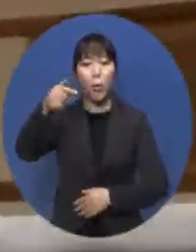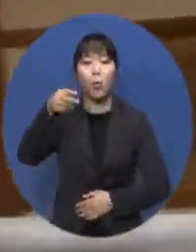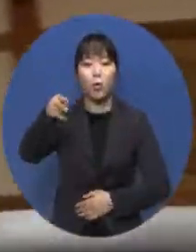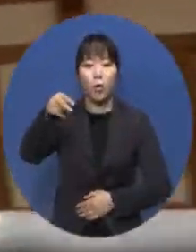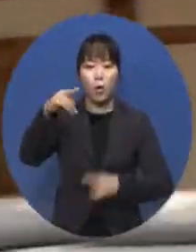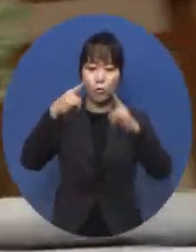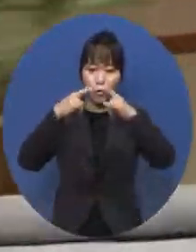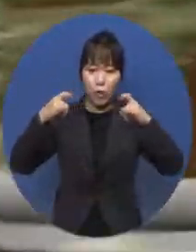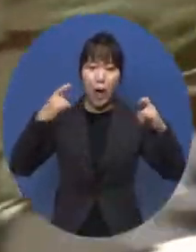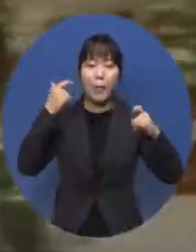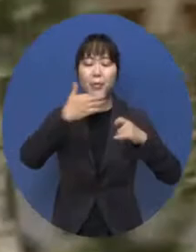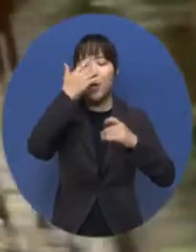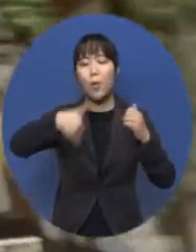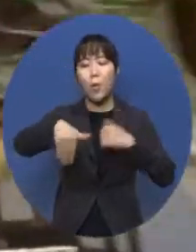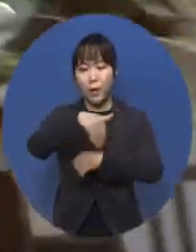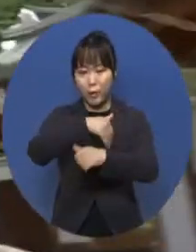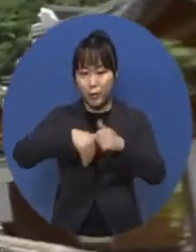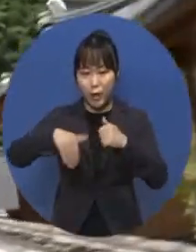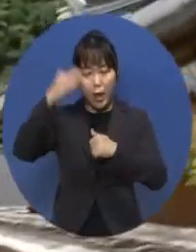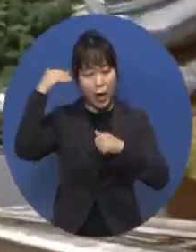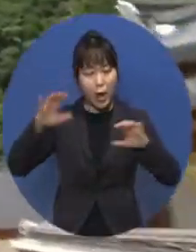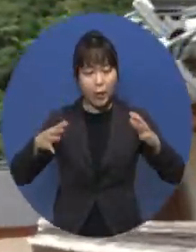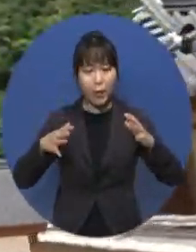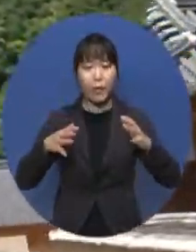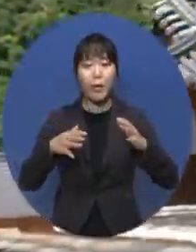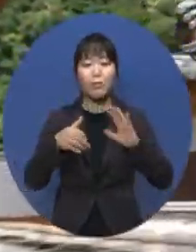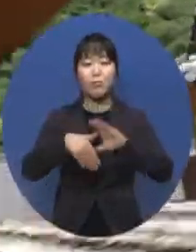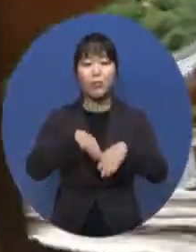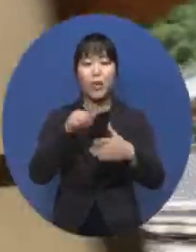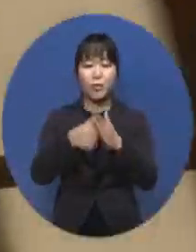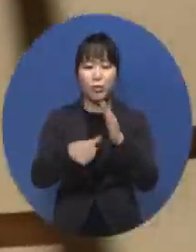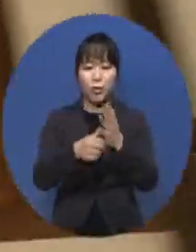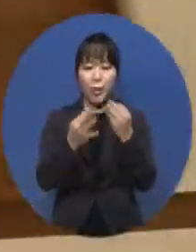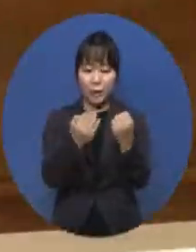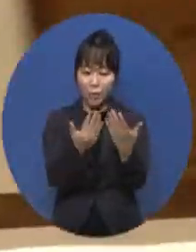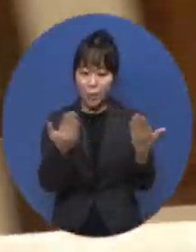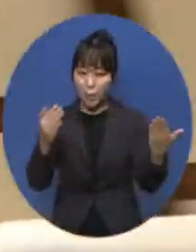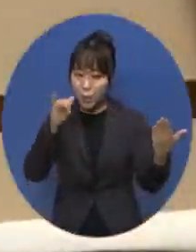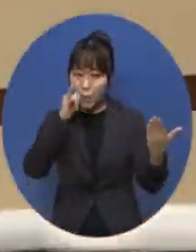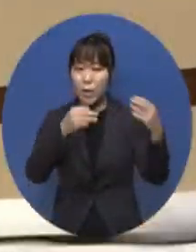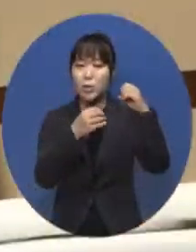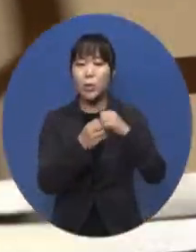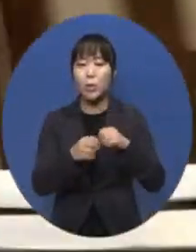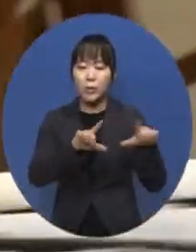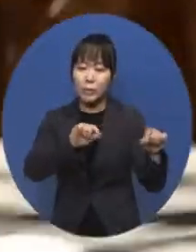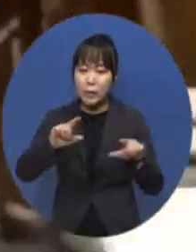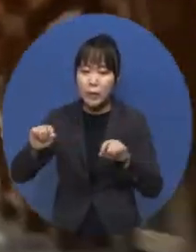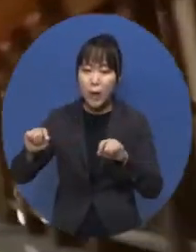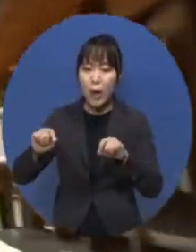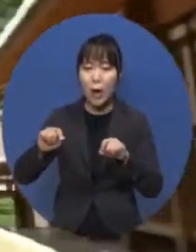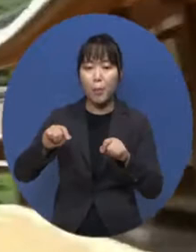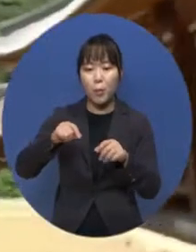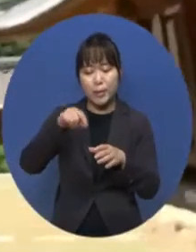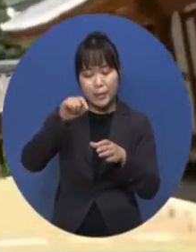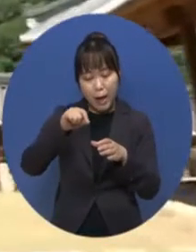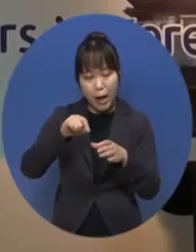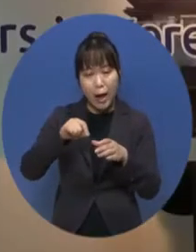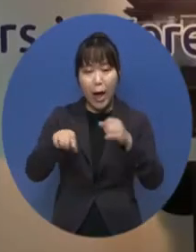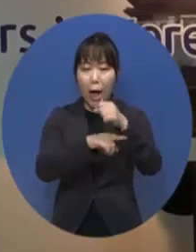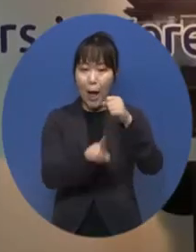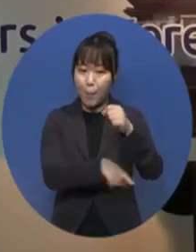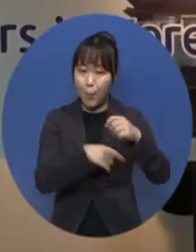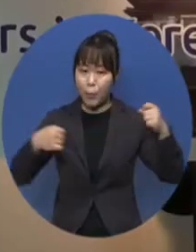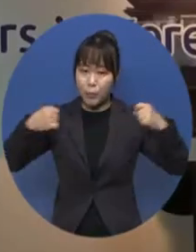자연 환경과 한국의 풍부한 문화유산들이 전시되어 있으며 전통 음식과 다도, 한복 입기